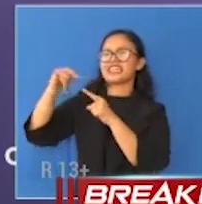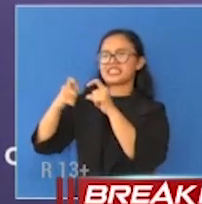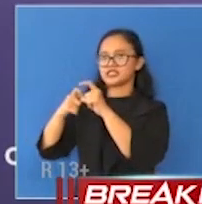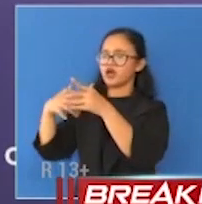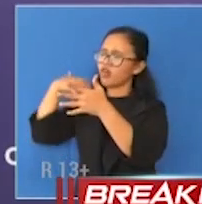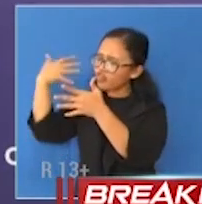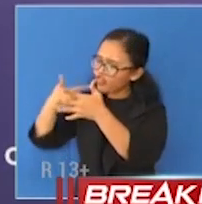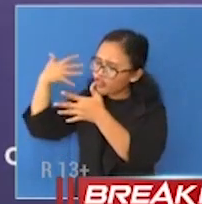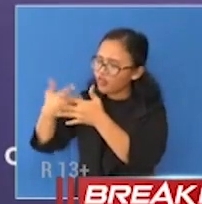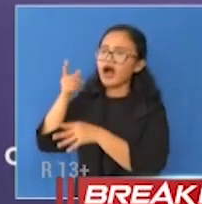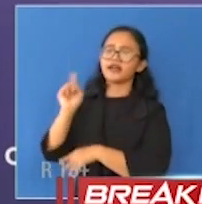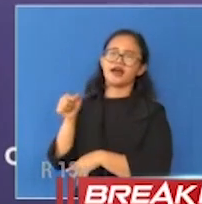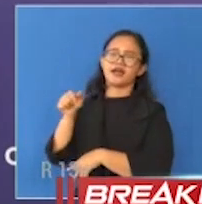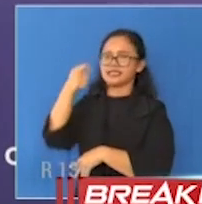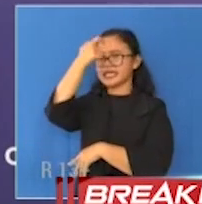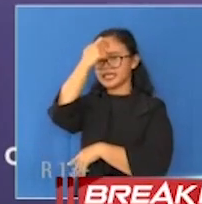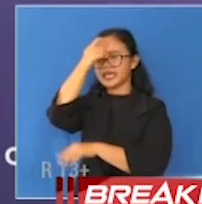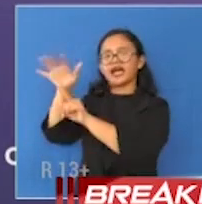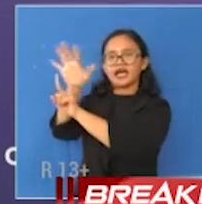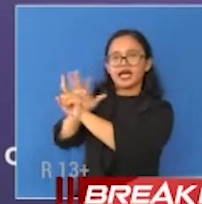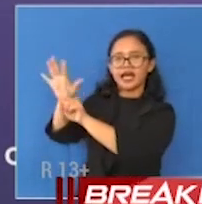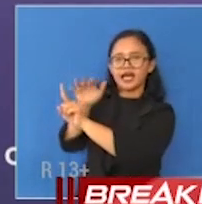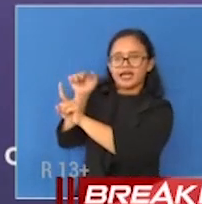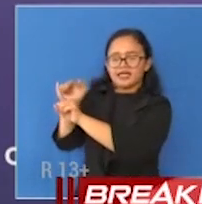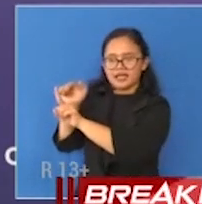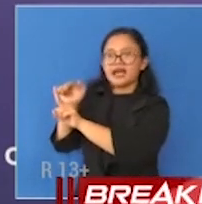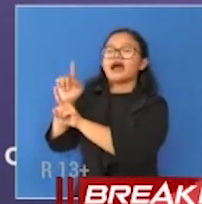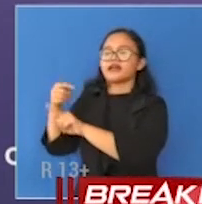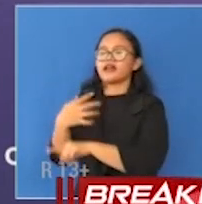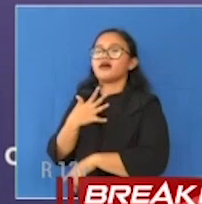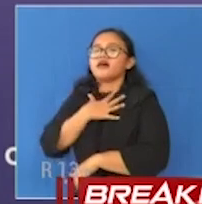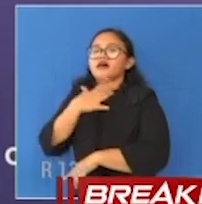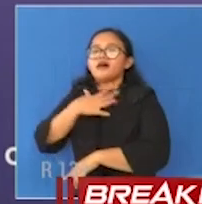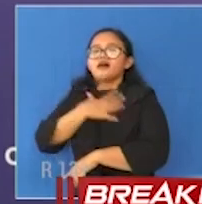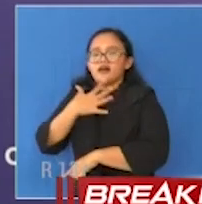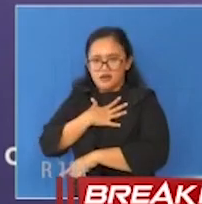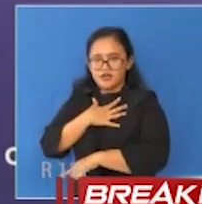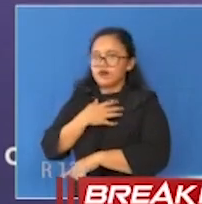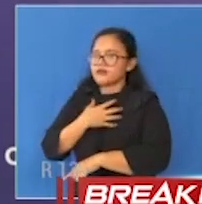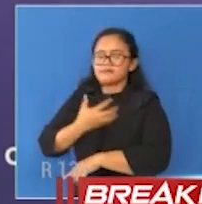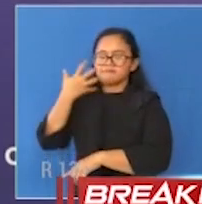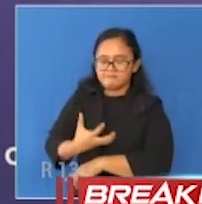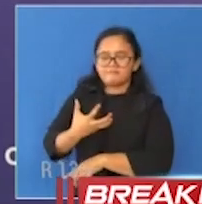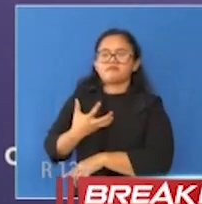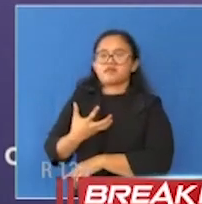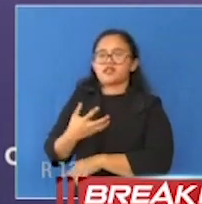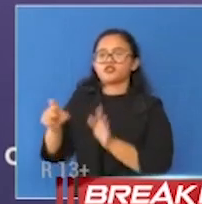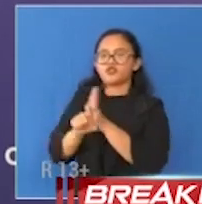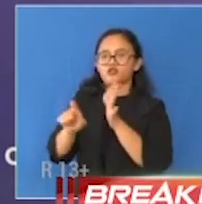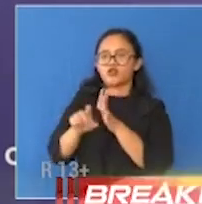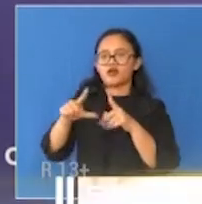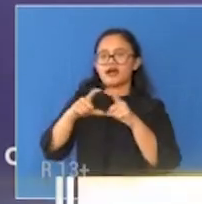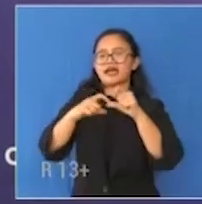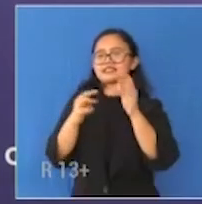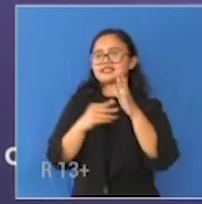bertahun-tahun dan beberapa dengan penyakit penyakit paru-paru yang kronis semisal asma